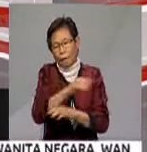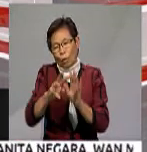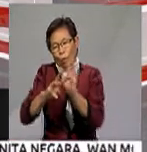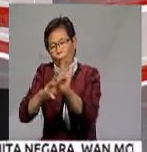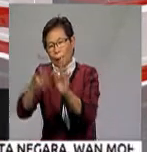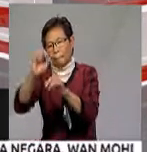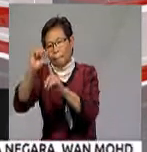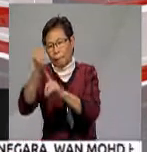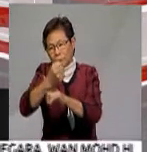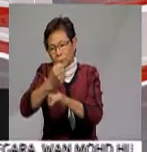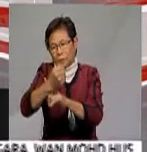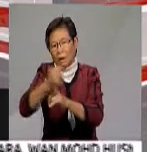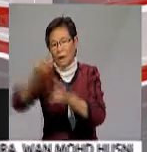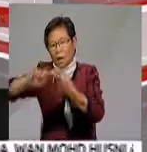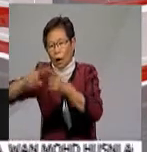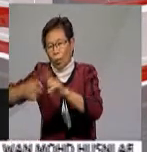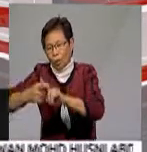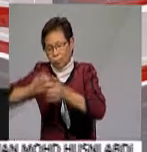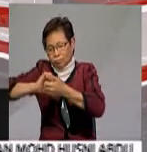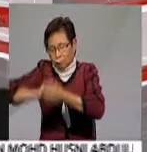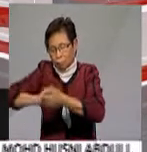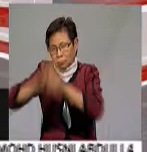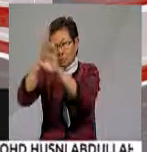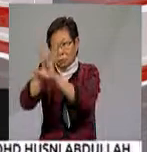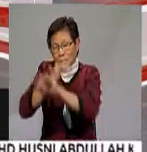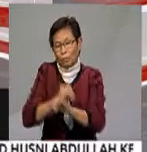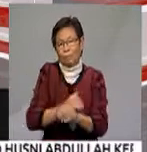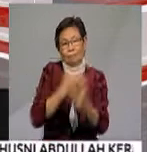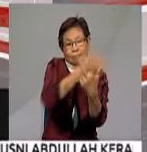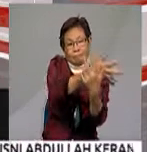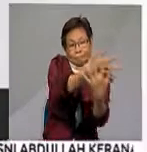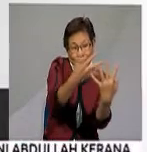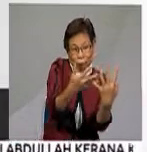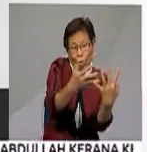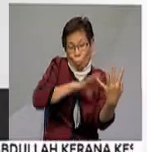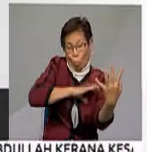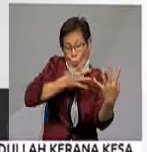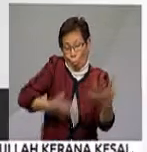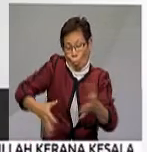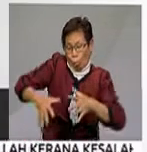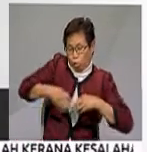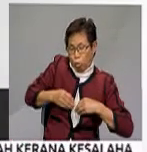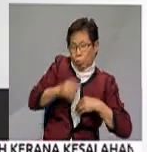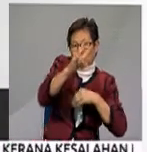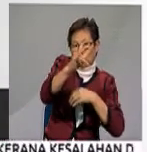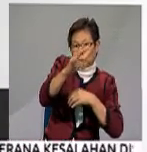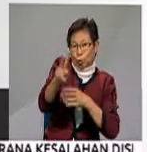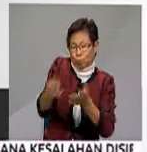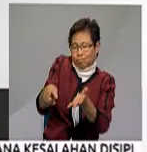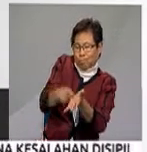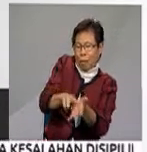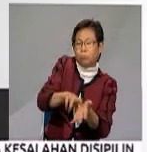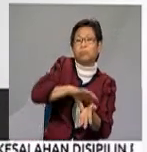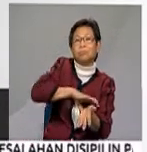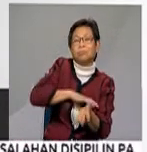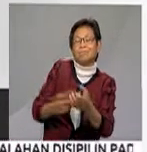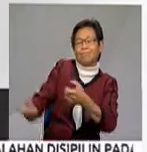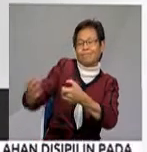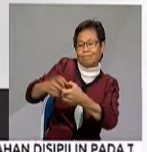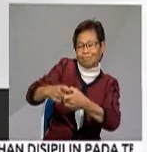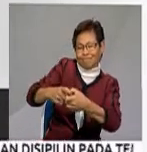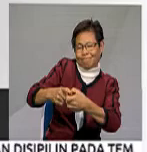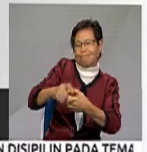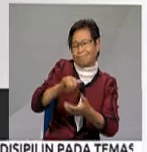Wakil Persatuan Kawan Karib Sarawak. Sehingga kini, polis telah menerima sebanyak 72 laporan polis berkait